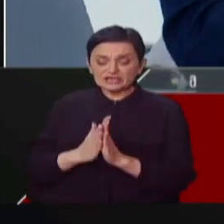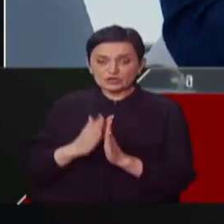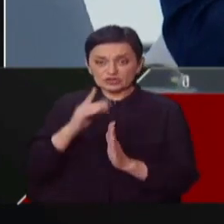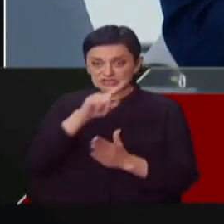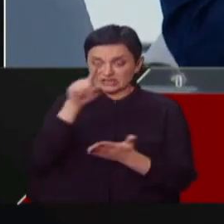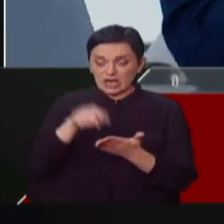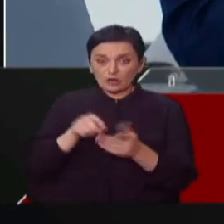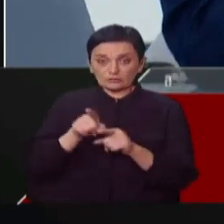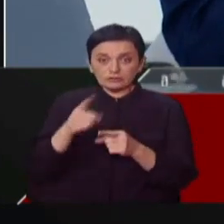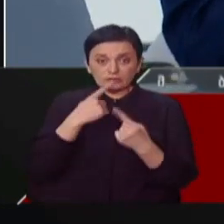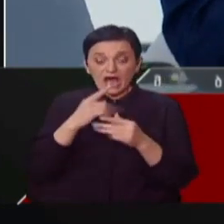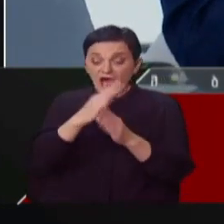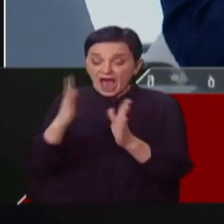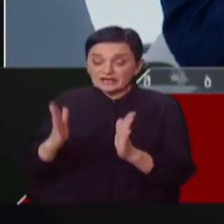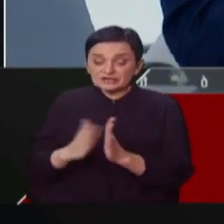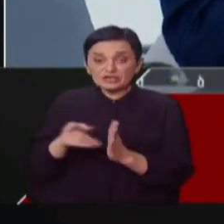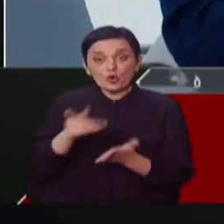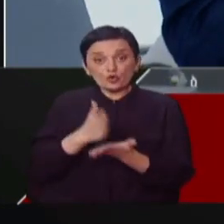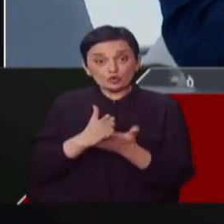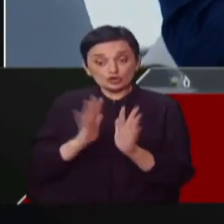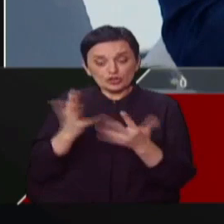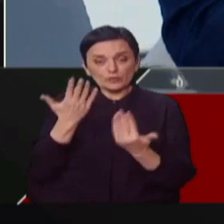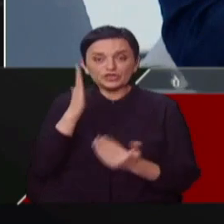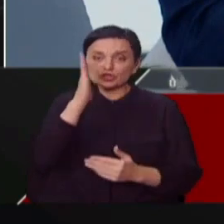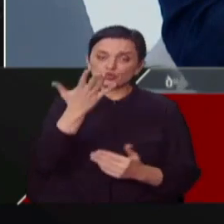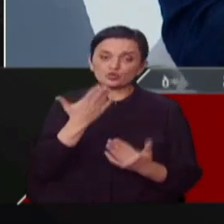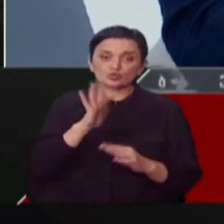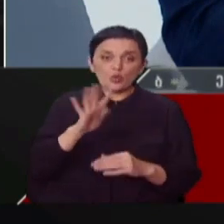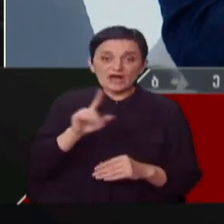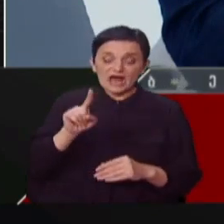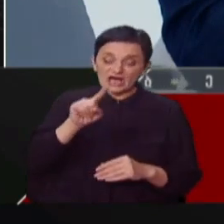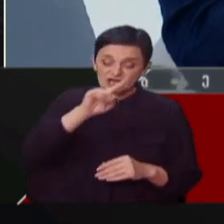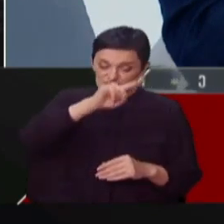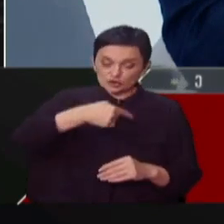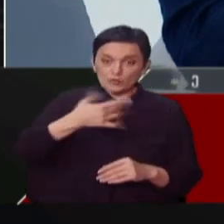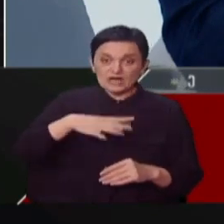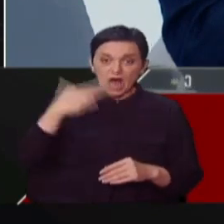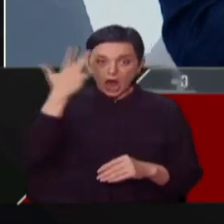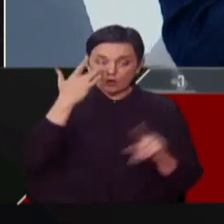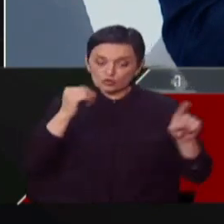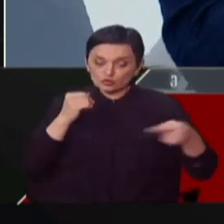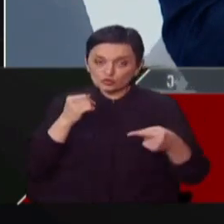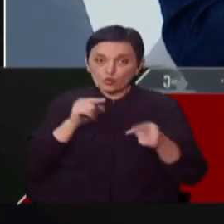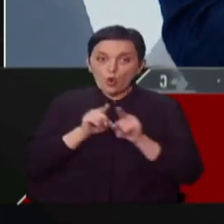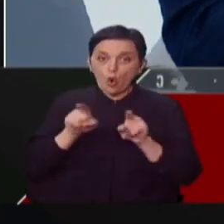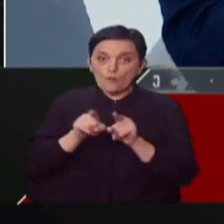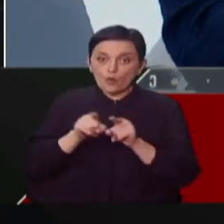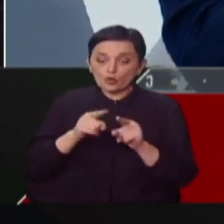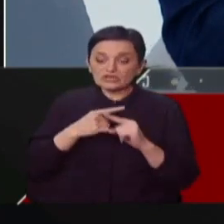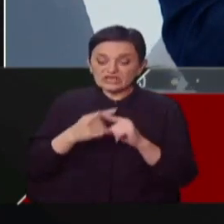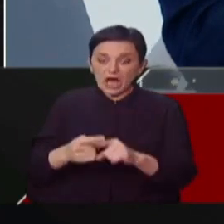თქვენ ისაუბრეთ, და ასეთი ერთიანობის არსებობის შემთხვევაში იქნება თუ არა იძულებული ქართული ოცნება წამოვიდეს ოპოზიციასთან